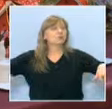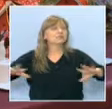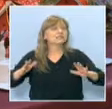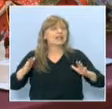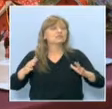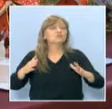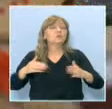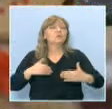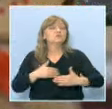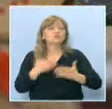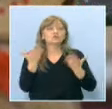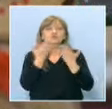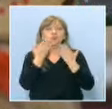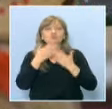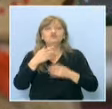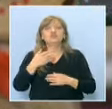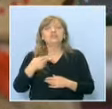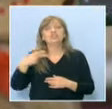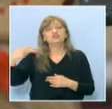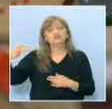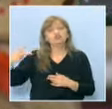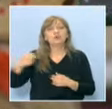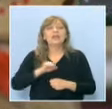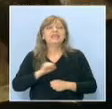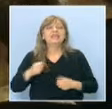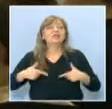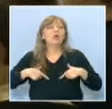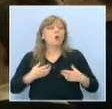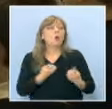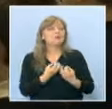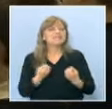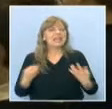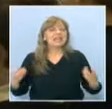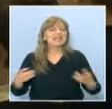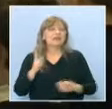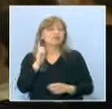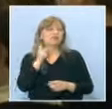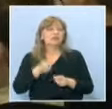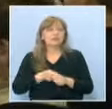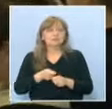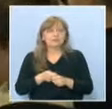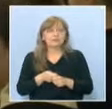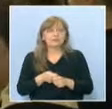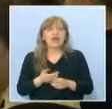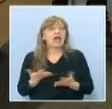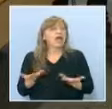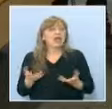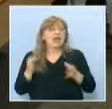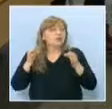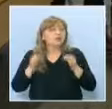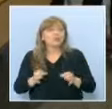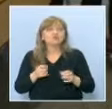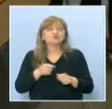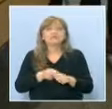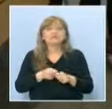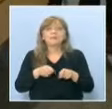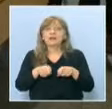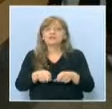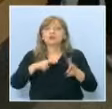училището и озеленяването, което беше направено. Как точно се реализира този проект? Идеята